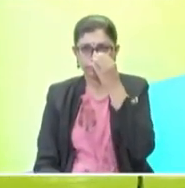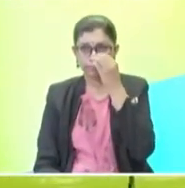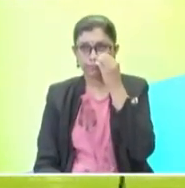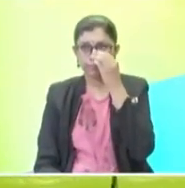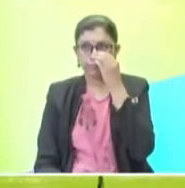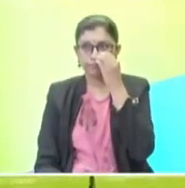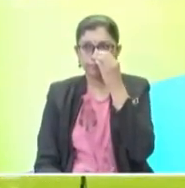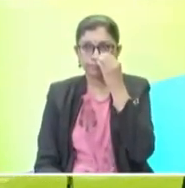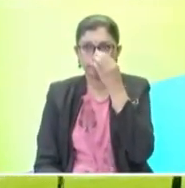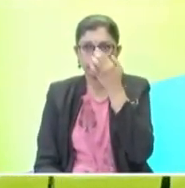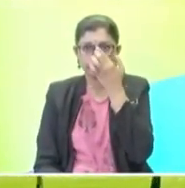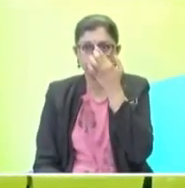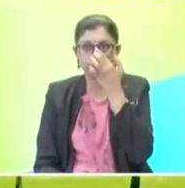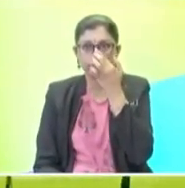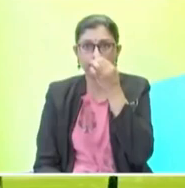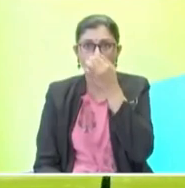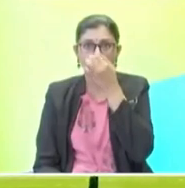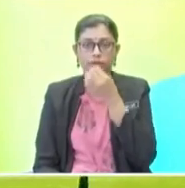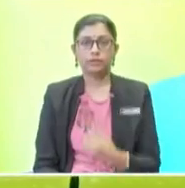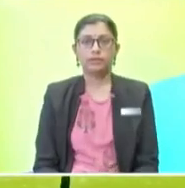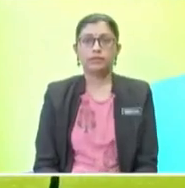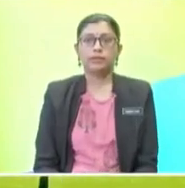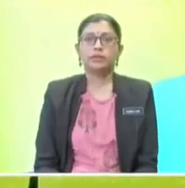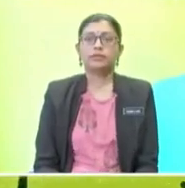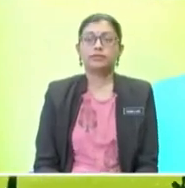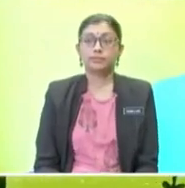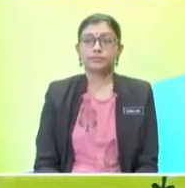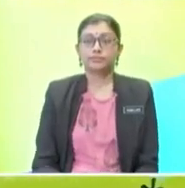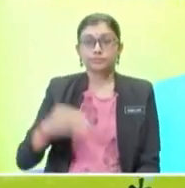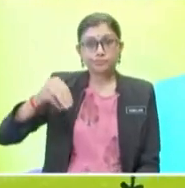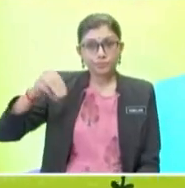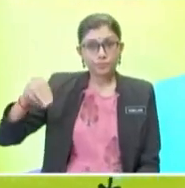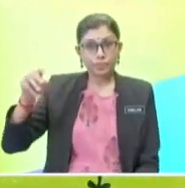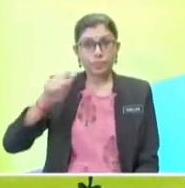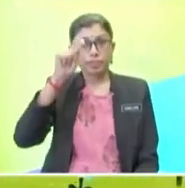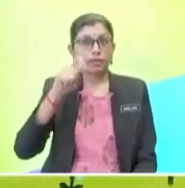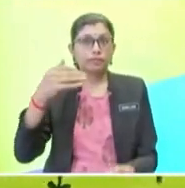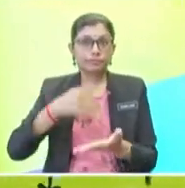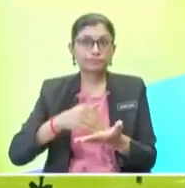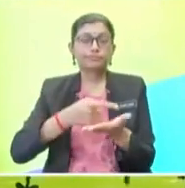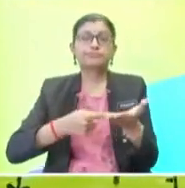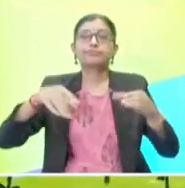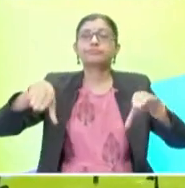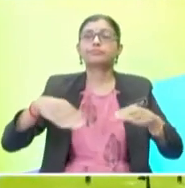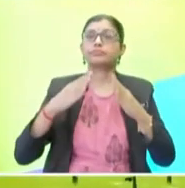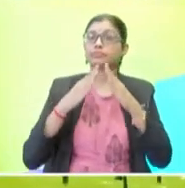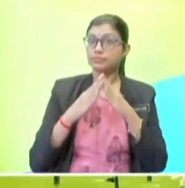Aisyah. Aisyah yang terakhir. Aisyah, apa yang Aisyah selalu buat dekat rumah? Kongsi dengan cikgu dan kawan-kawan semua.